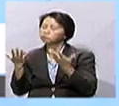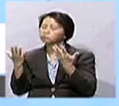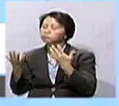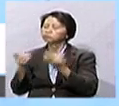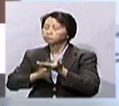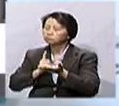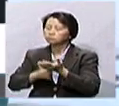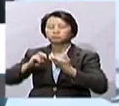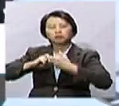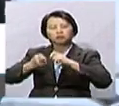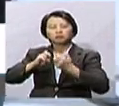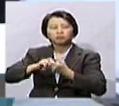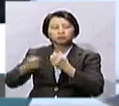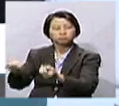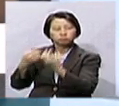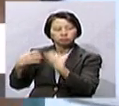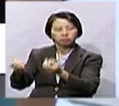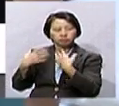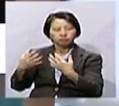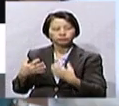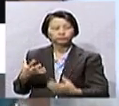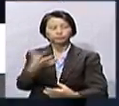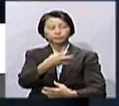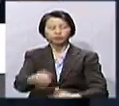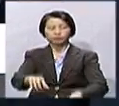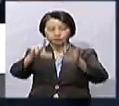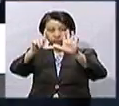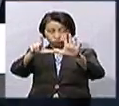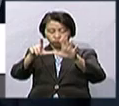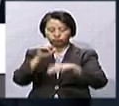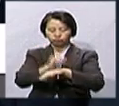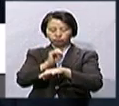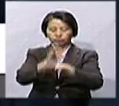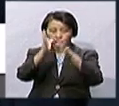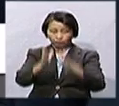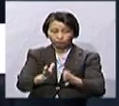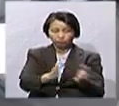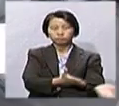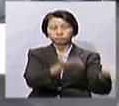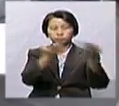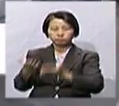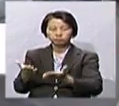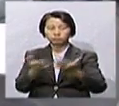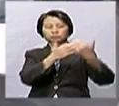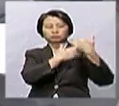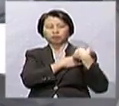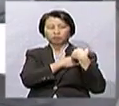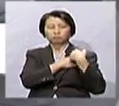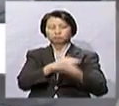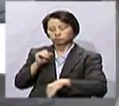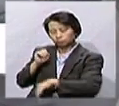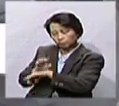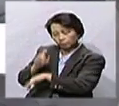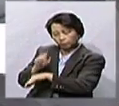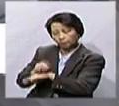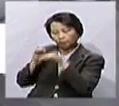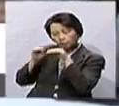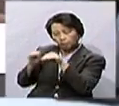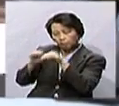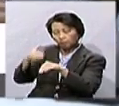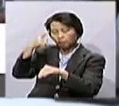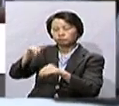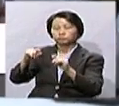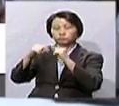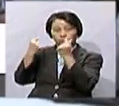haji. Bagi musim haji kali ini, 7 kaunselor di bawah unit itu bertanggungjawab memberi nasihat dan bimbingan